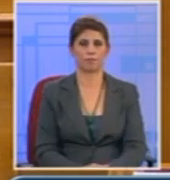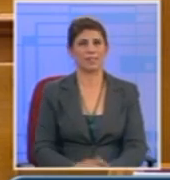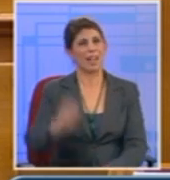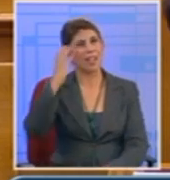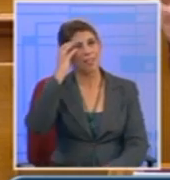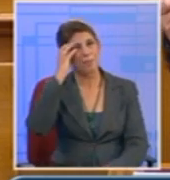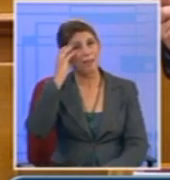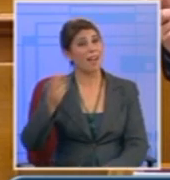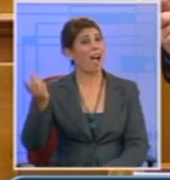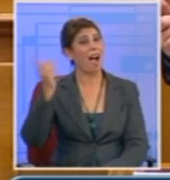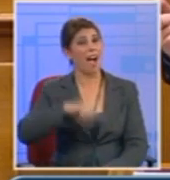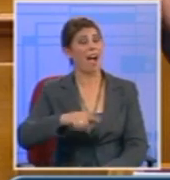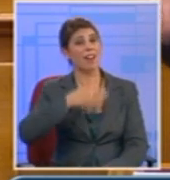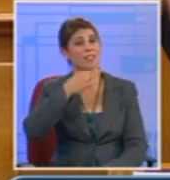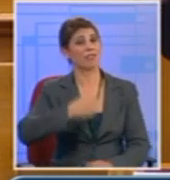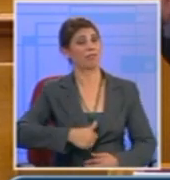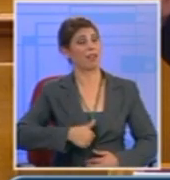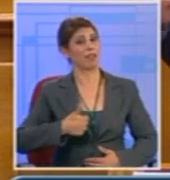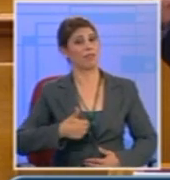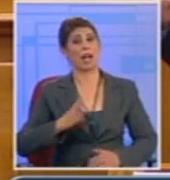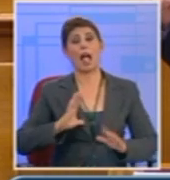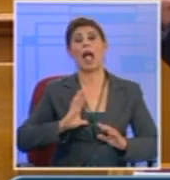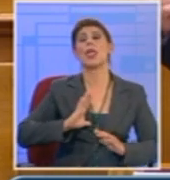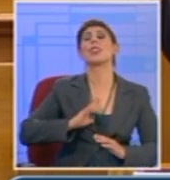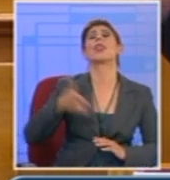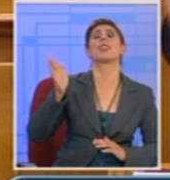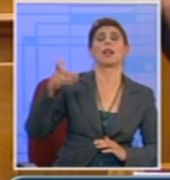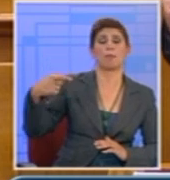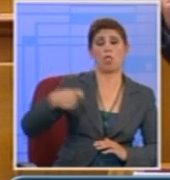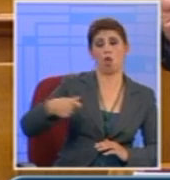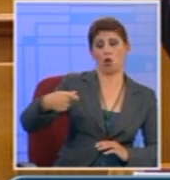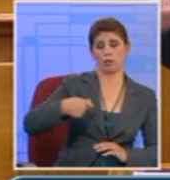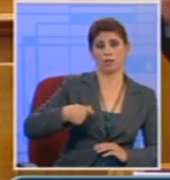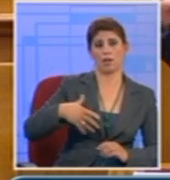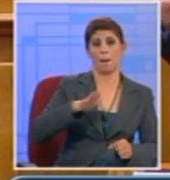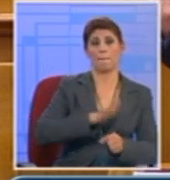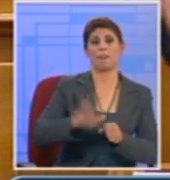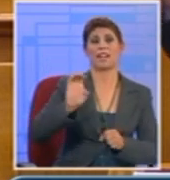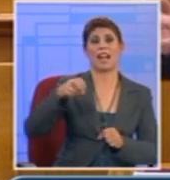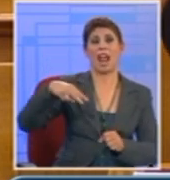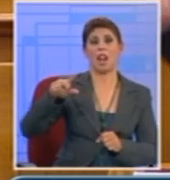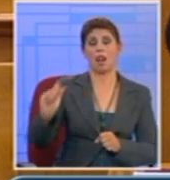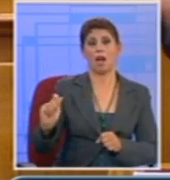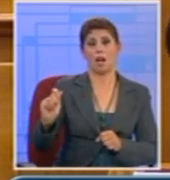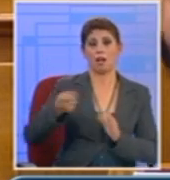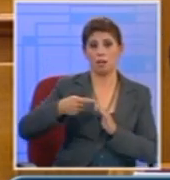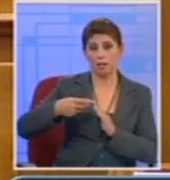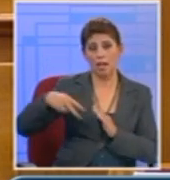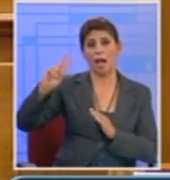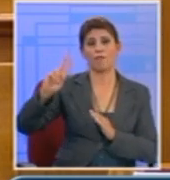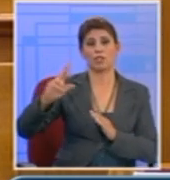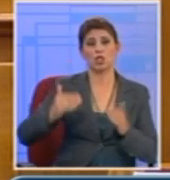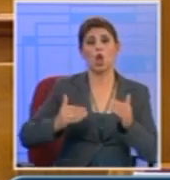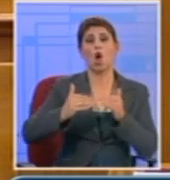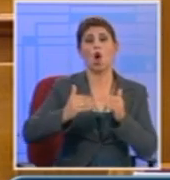άλλη υπερήφανη δήλωση δεν θέλουμε δόσεις μας αρκεί ο έλα και η αύξηση του ορίου των εντόκων